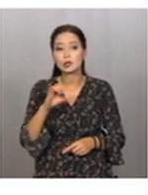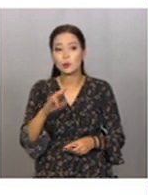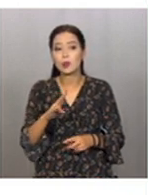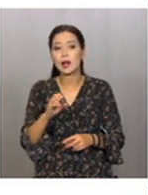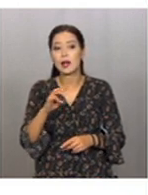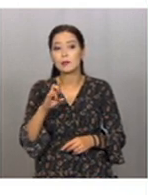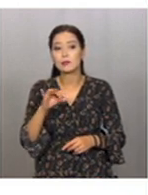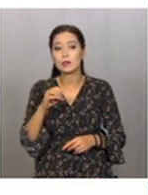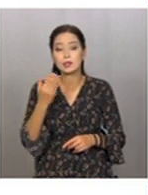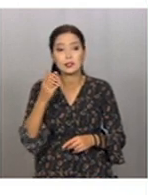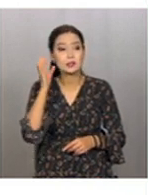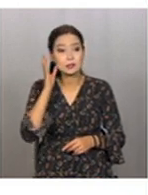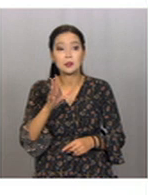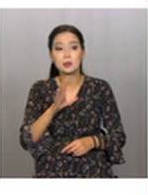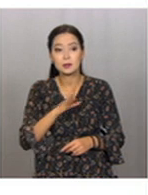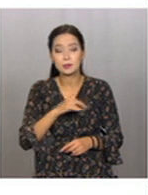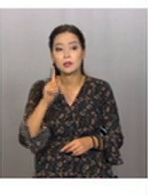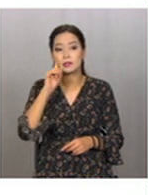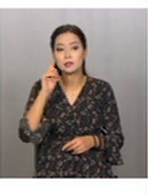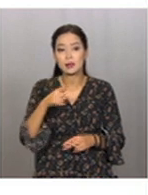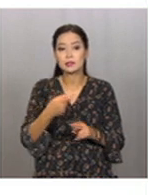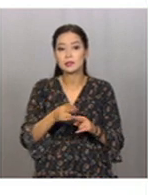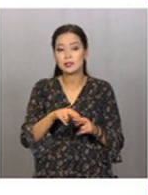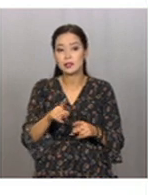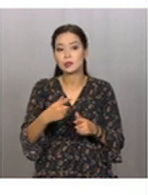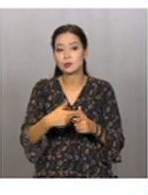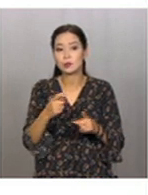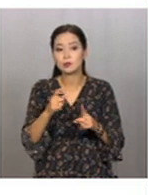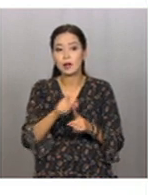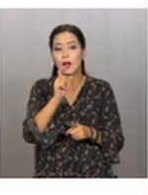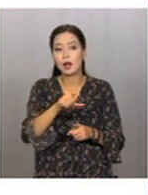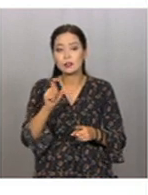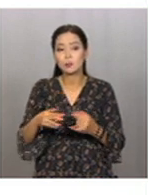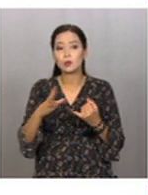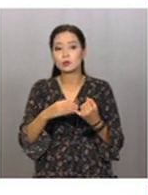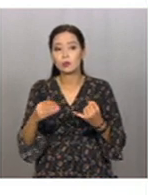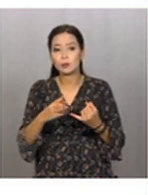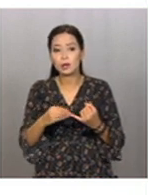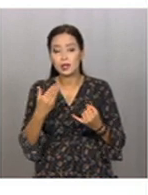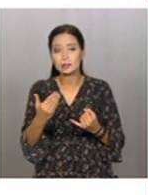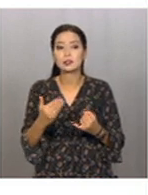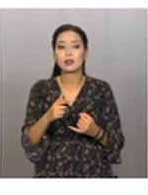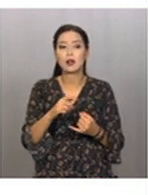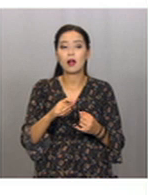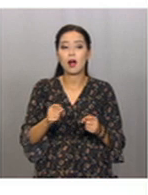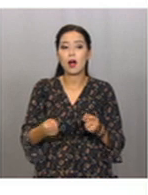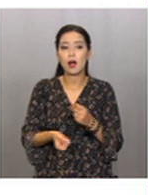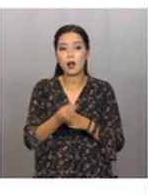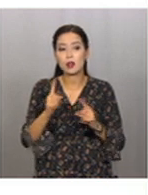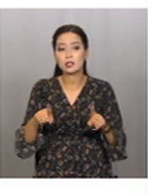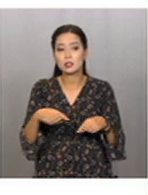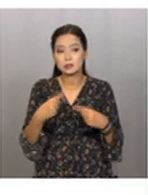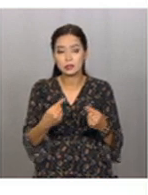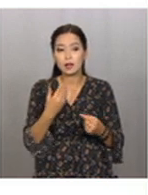естімеппен, белгілі мәлім болды надандығың. Адамды топырақтан жаратты хақ, надандығын